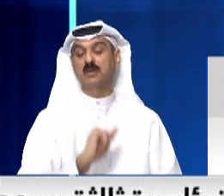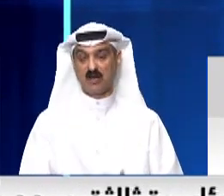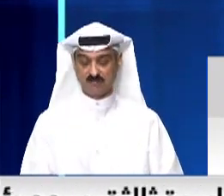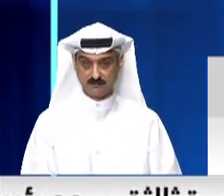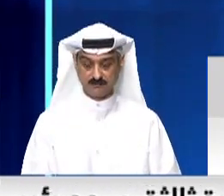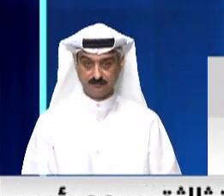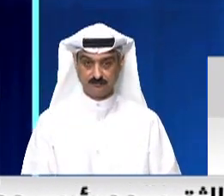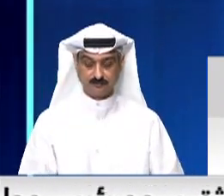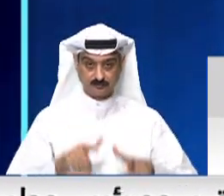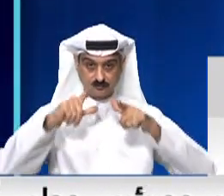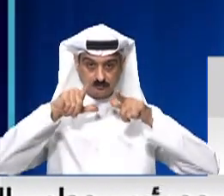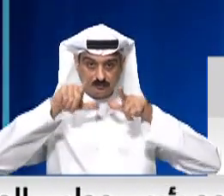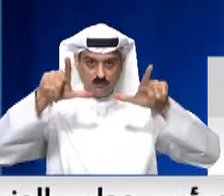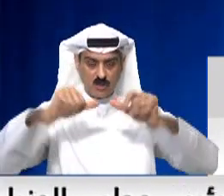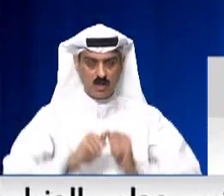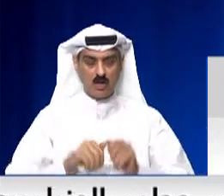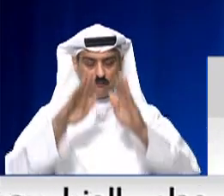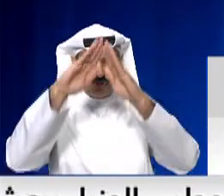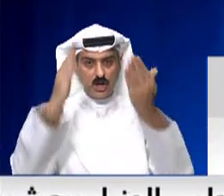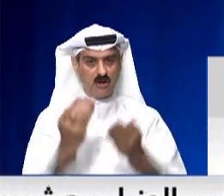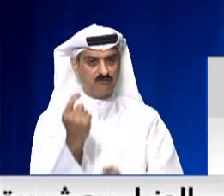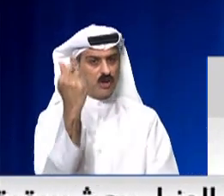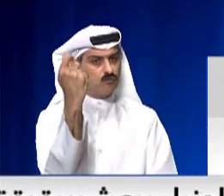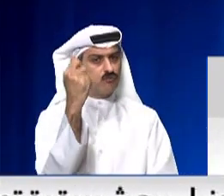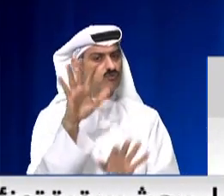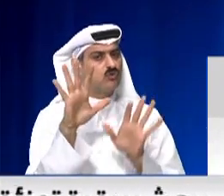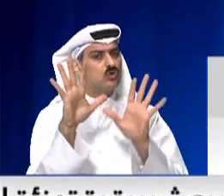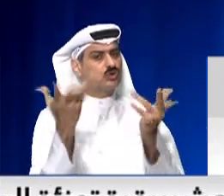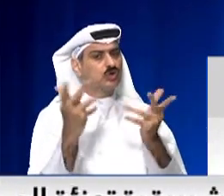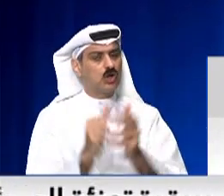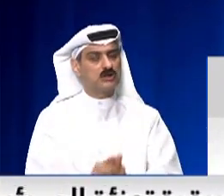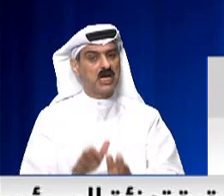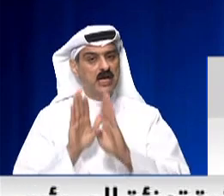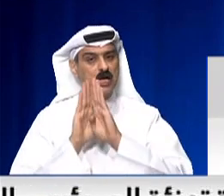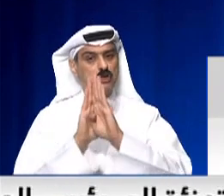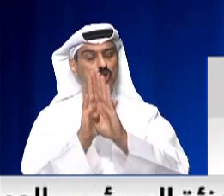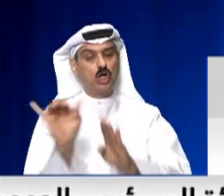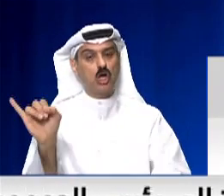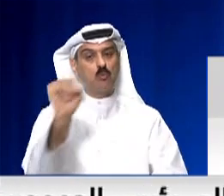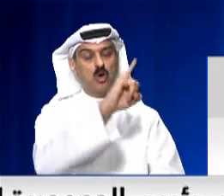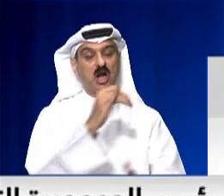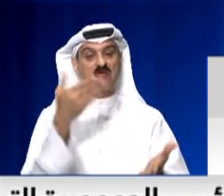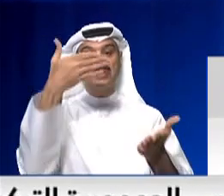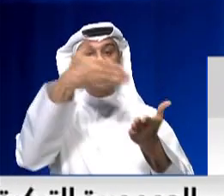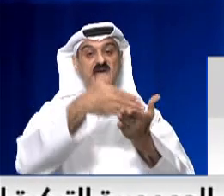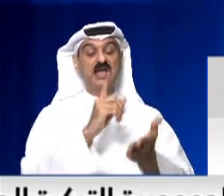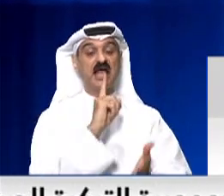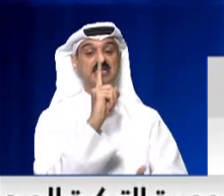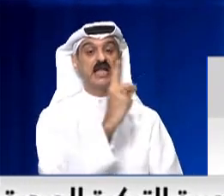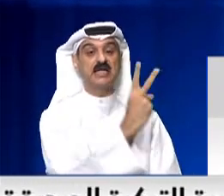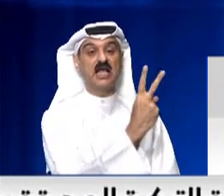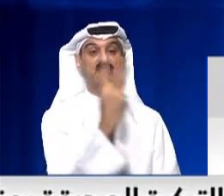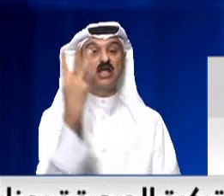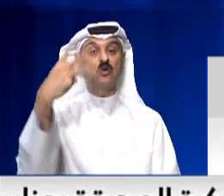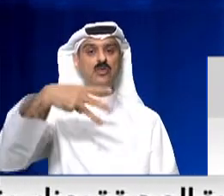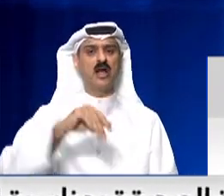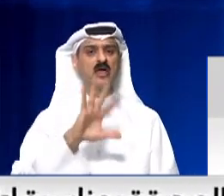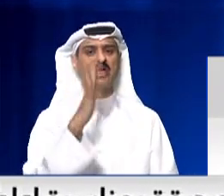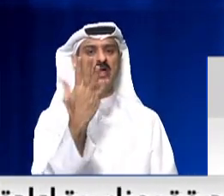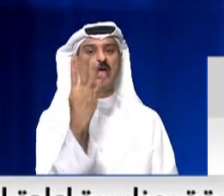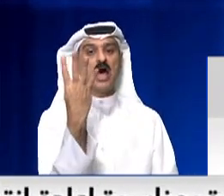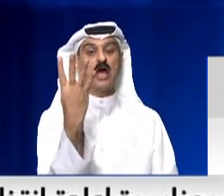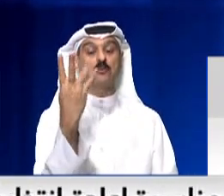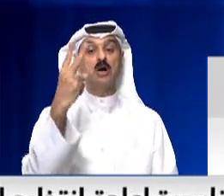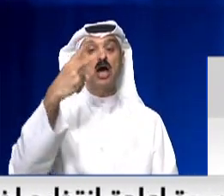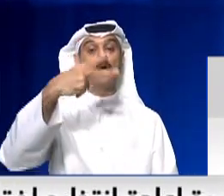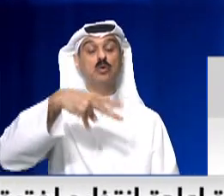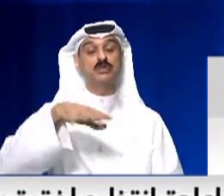السعد ان تكاليف احتياجات دول العالم لمواجهه تاثيرات التغير المناخي حتى عام 2030 تزيد على 24